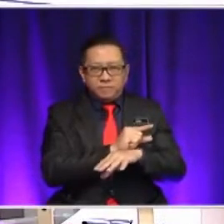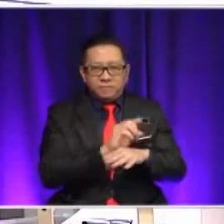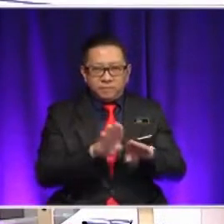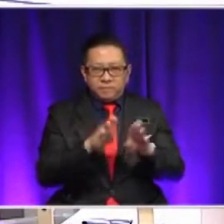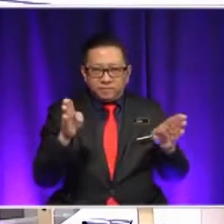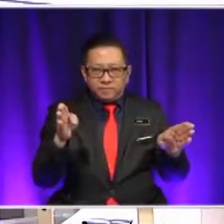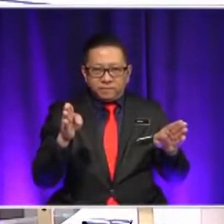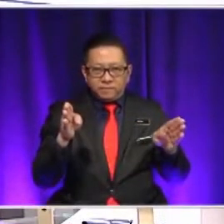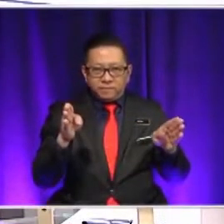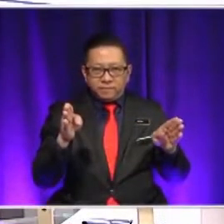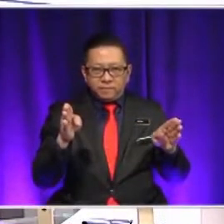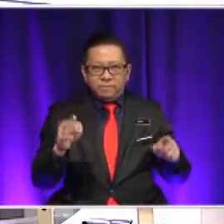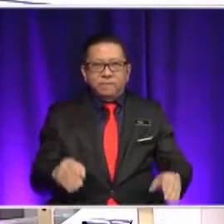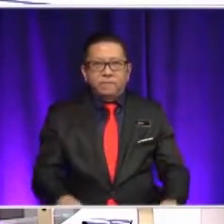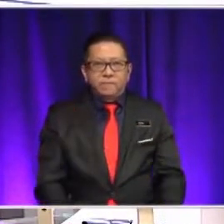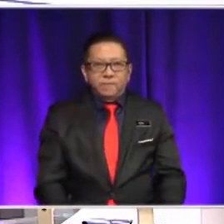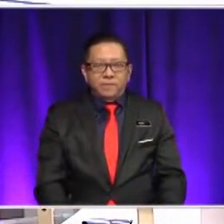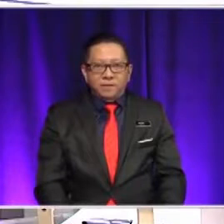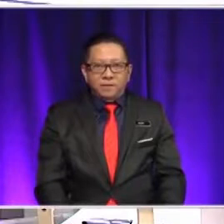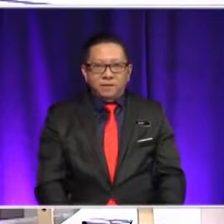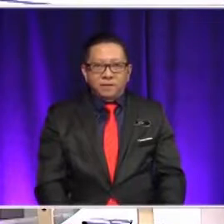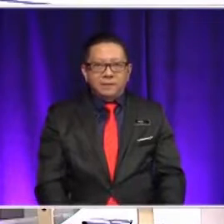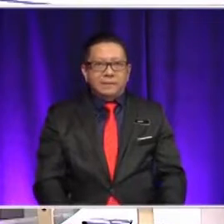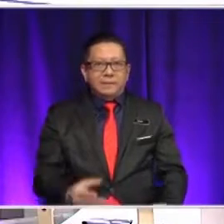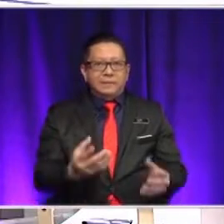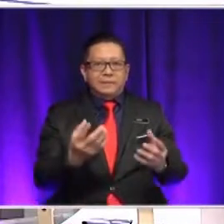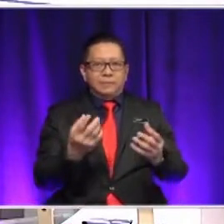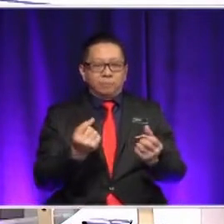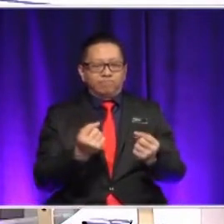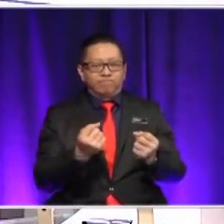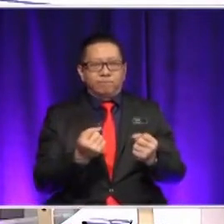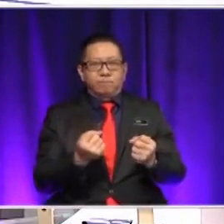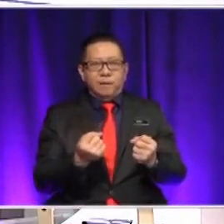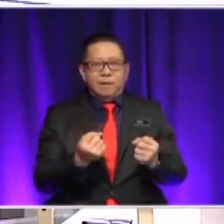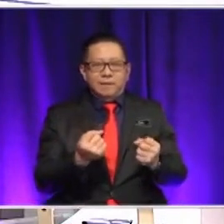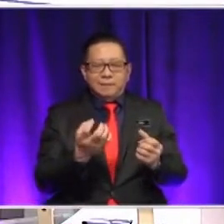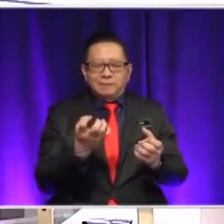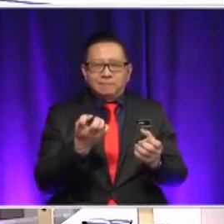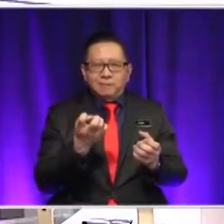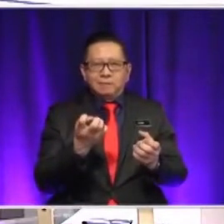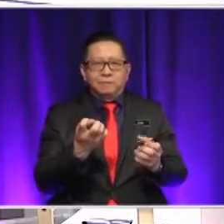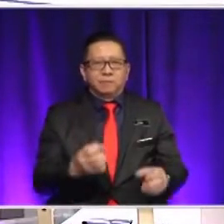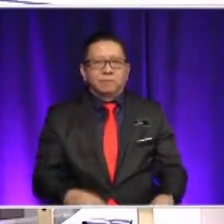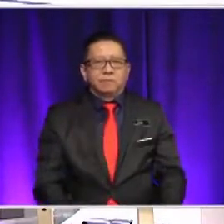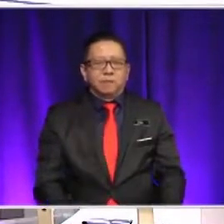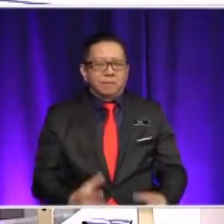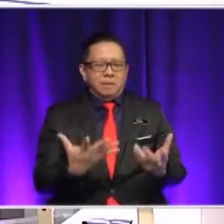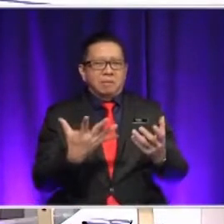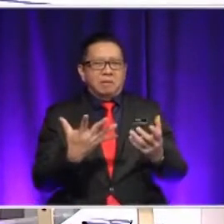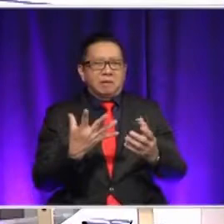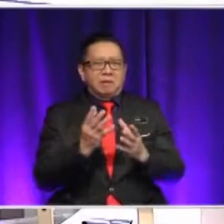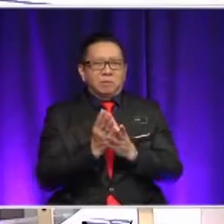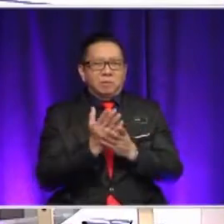penutup my Oke kita picek dipakaikan tujuan untuk paket tadi masih Regita